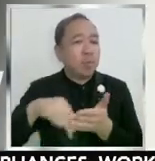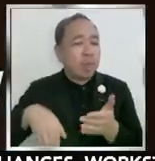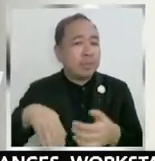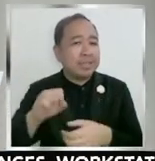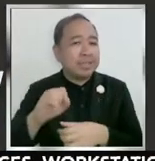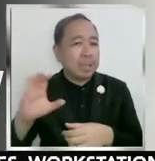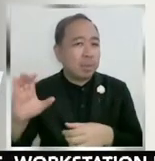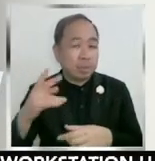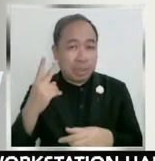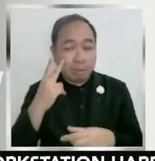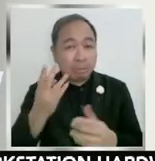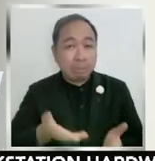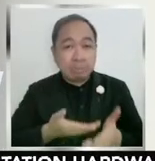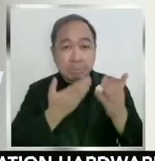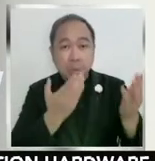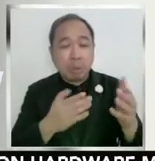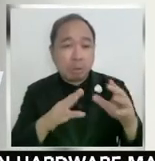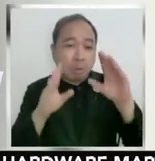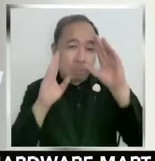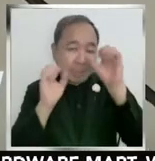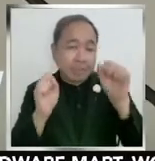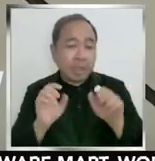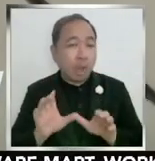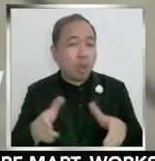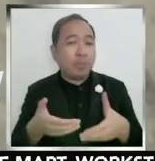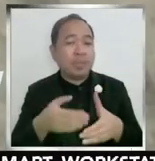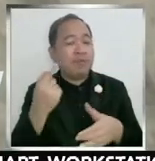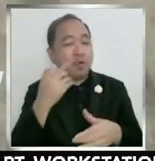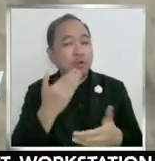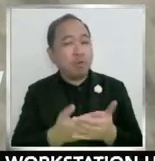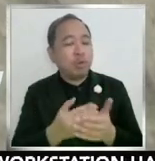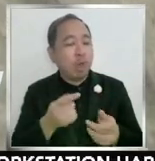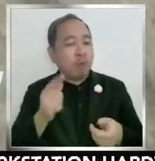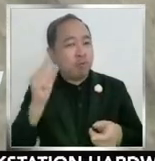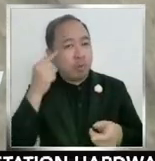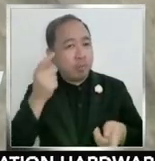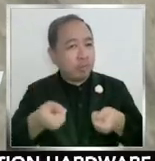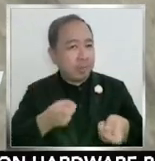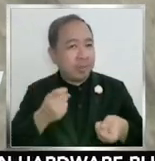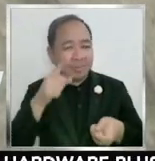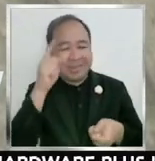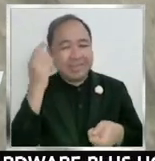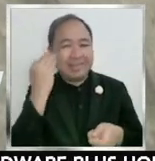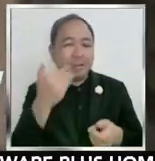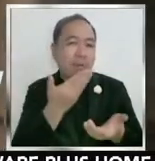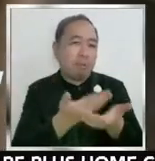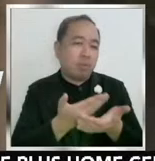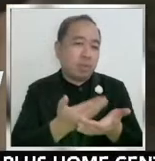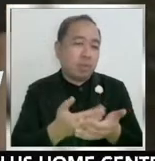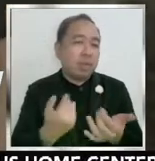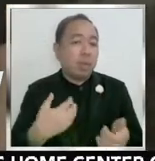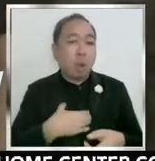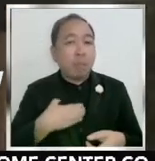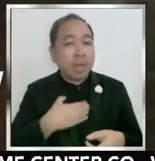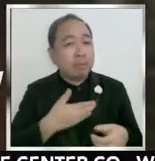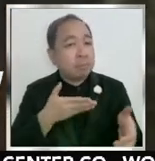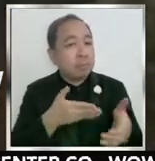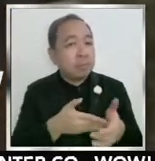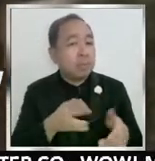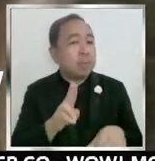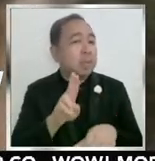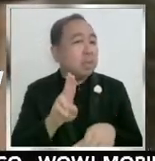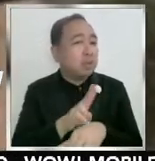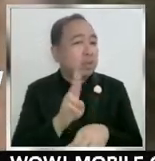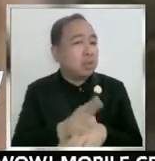na inihain ng Presidential Commission on Good Government dahil sa lack of merit. Ang aligasyon sa kaso, gumamit ng dummies ang